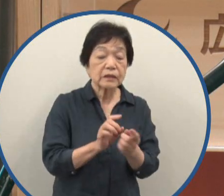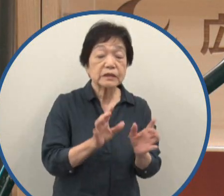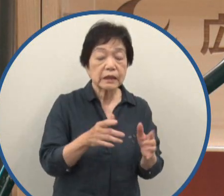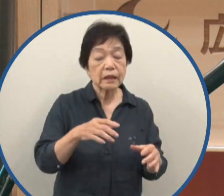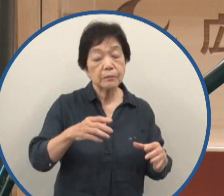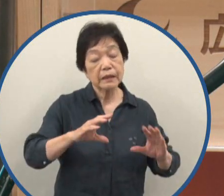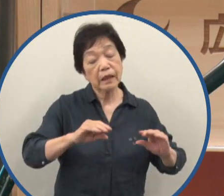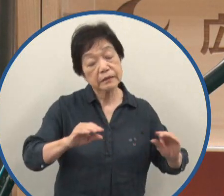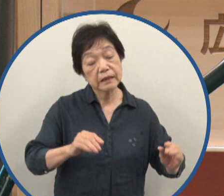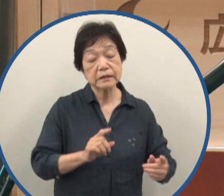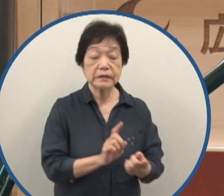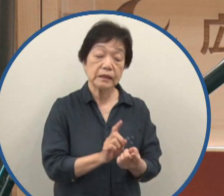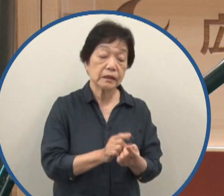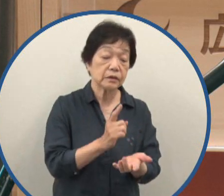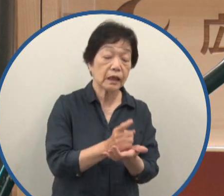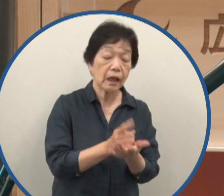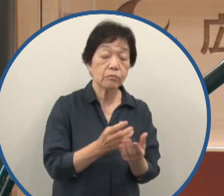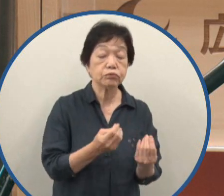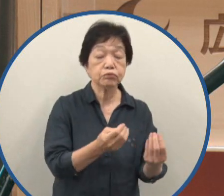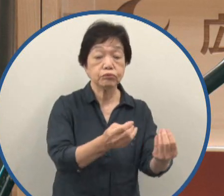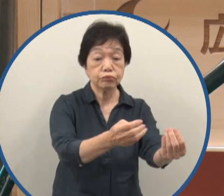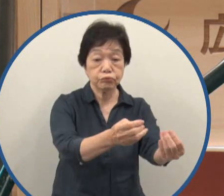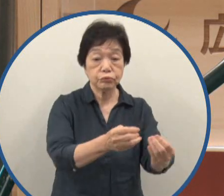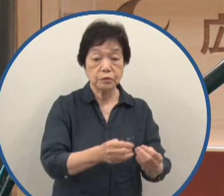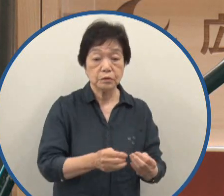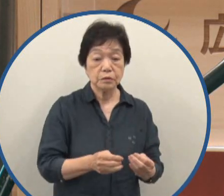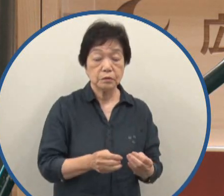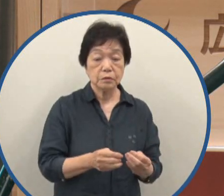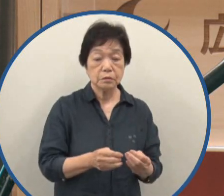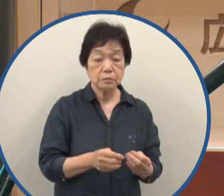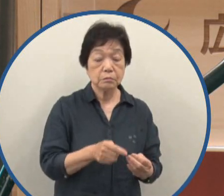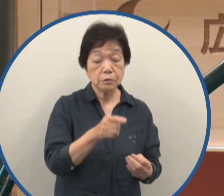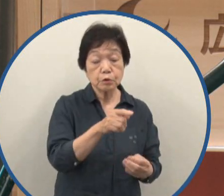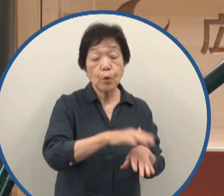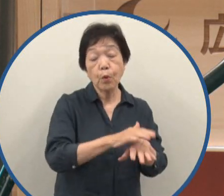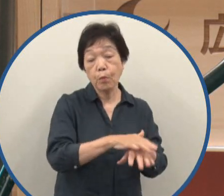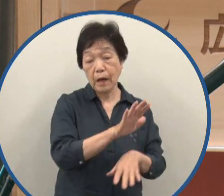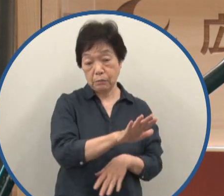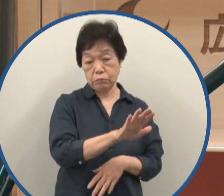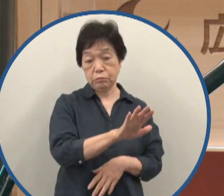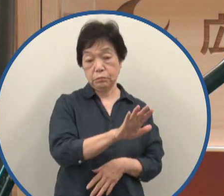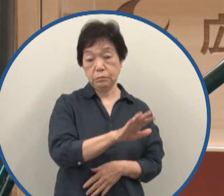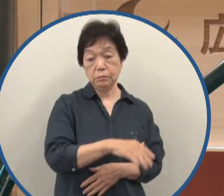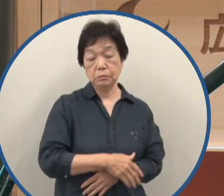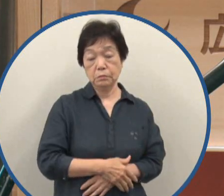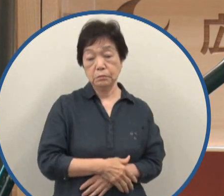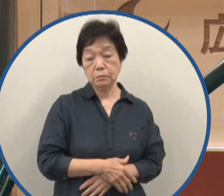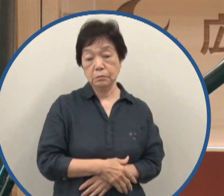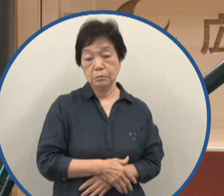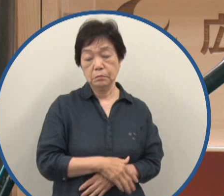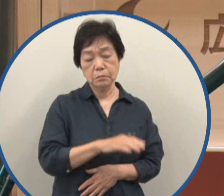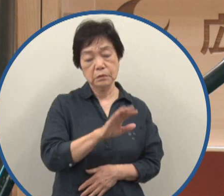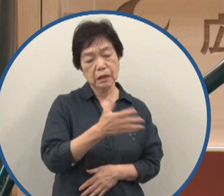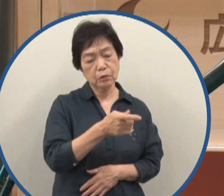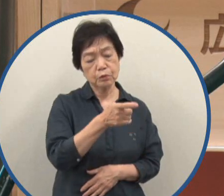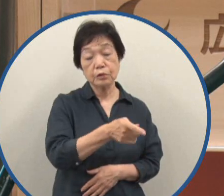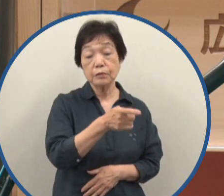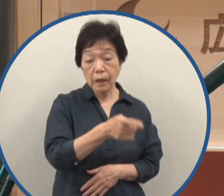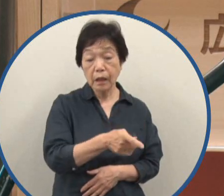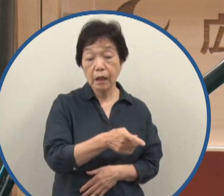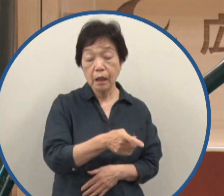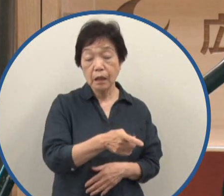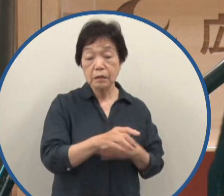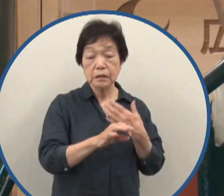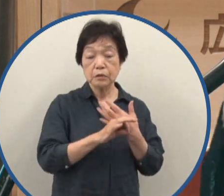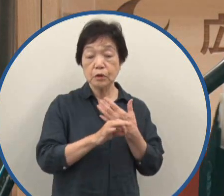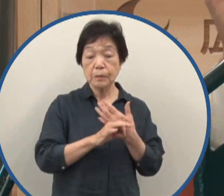対策を継続するということでですね、まあ、それはそれであるんですけども、まあ、そうだとすると、まあ、